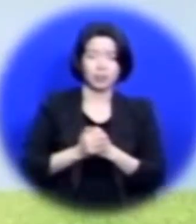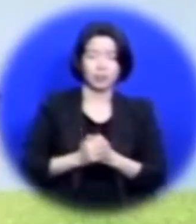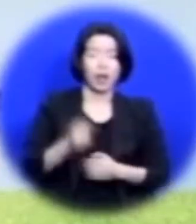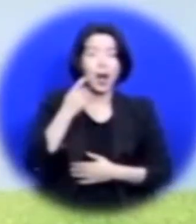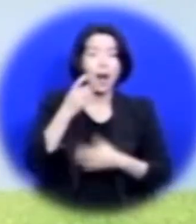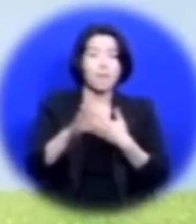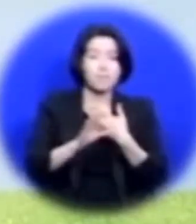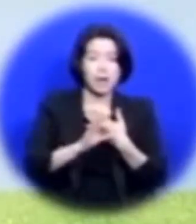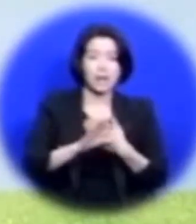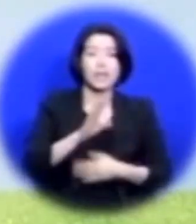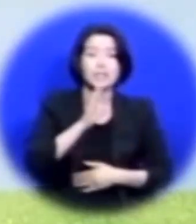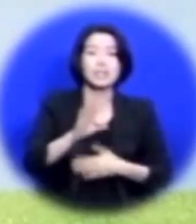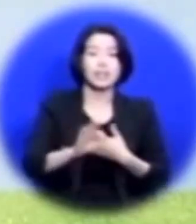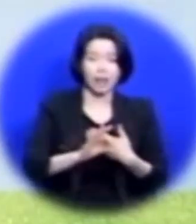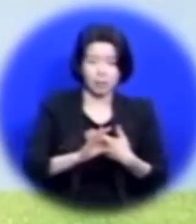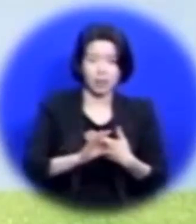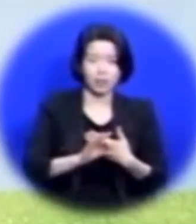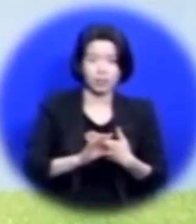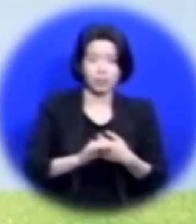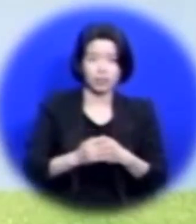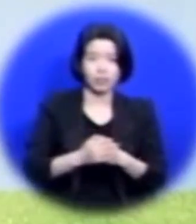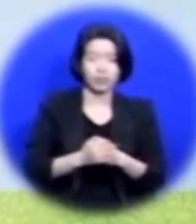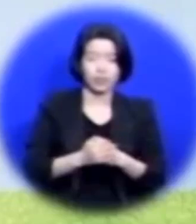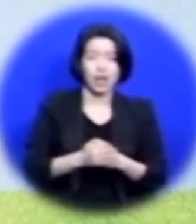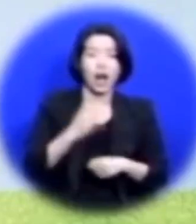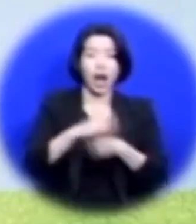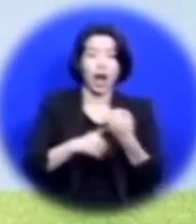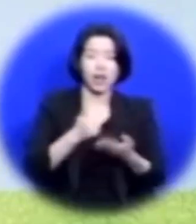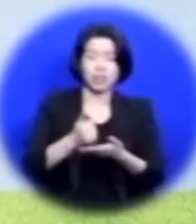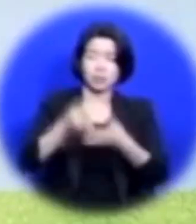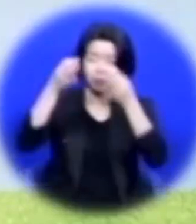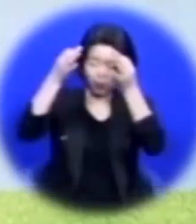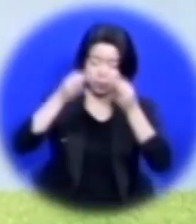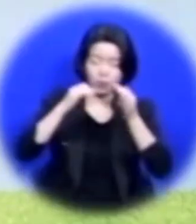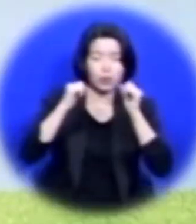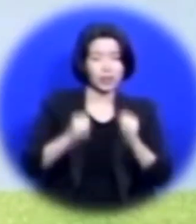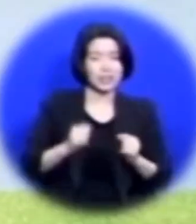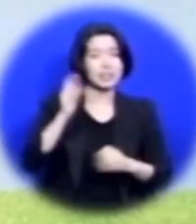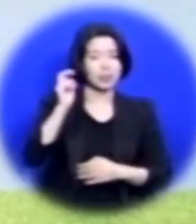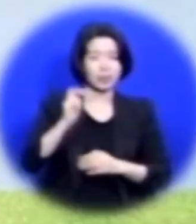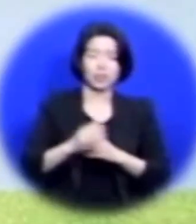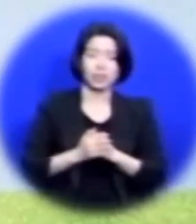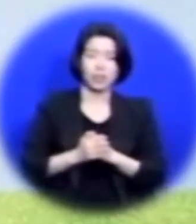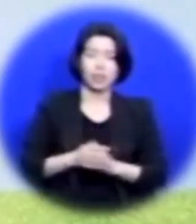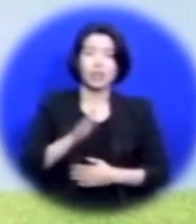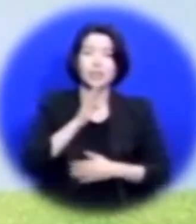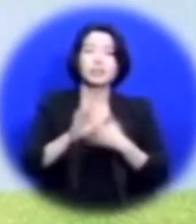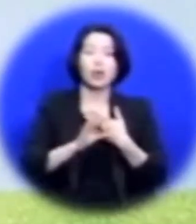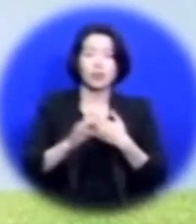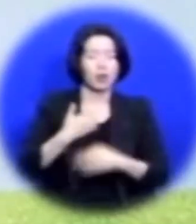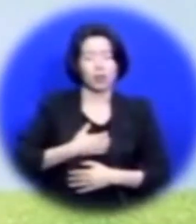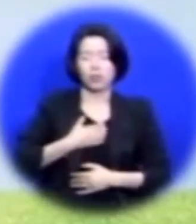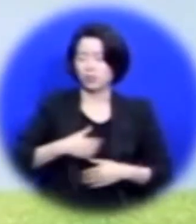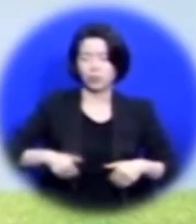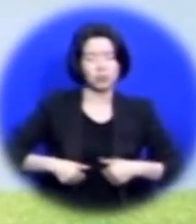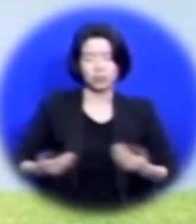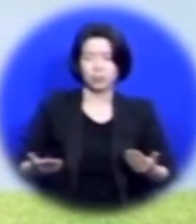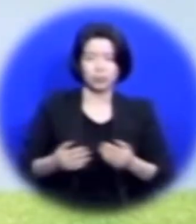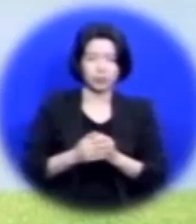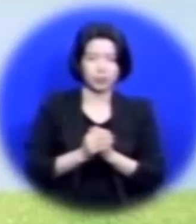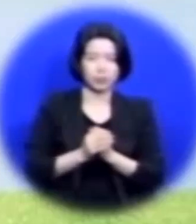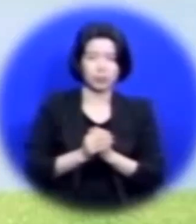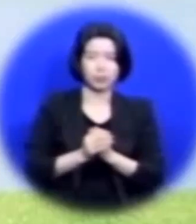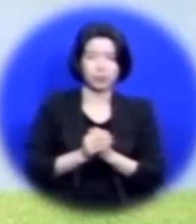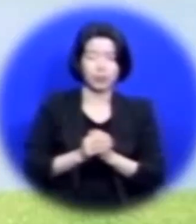만약에 그렇다면 하나님은 보고 계실까요 그러면 걱정할 필요가 없어